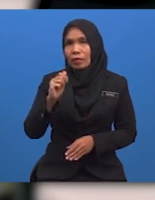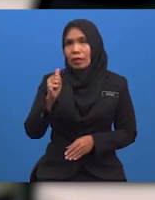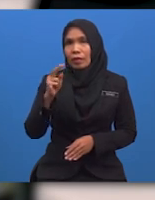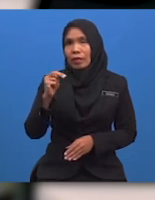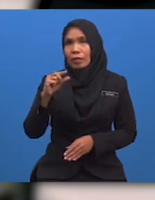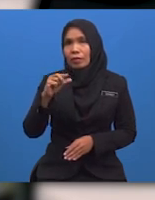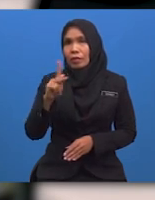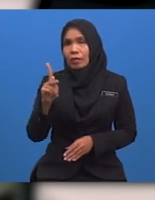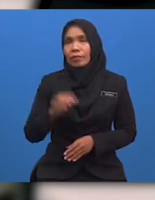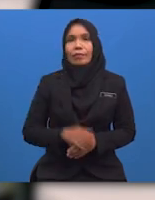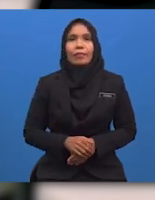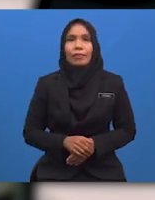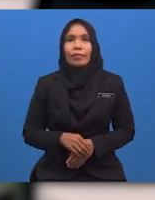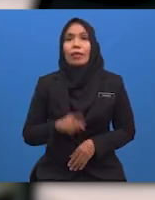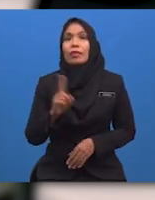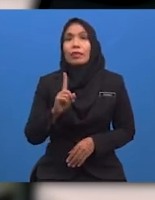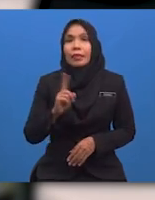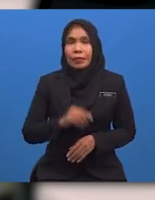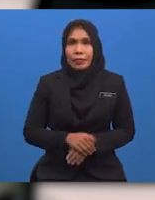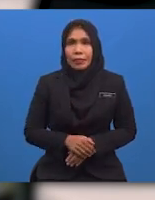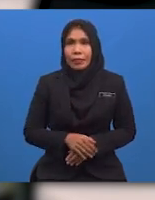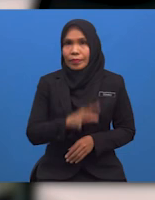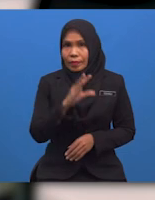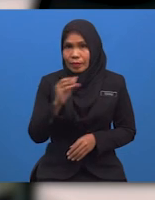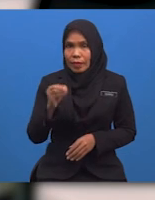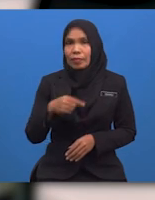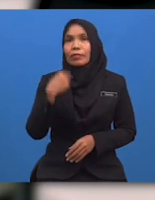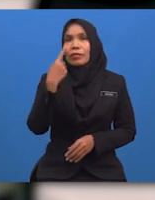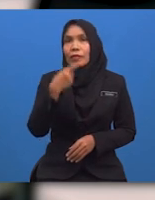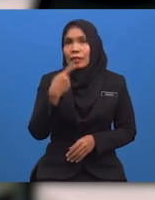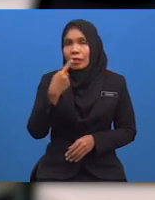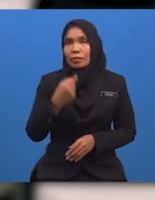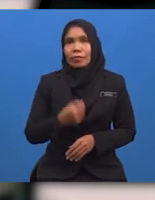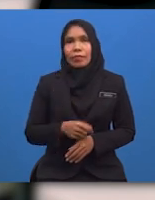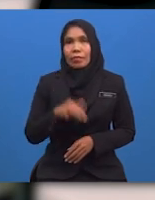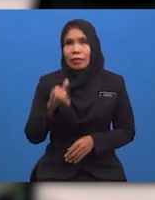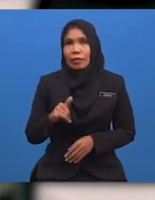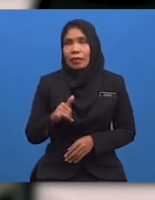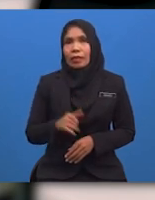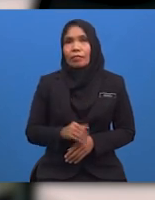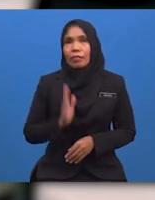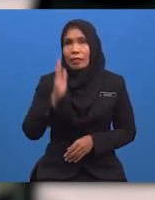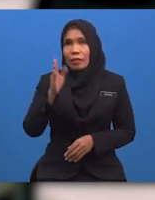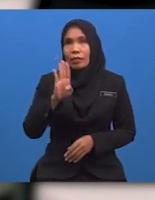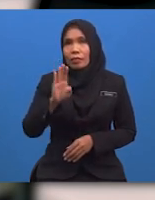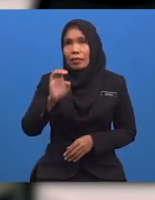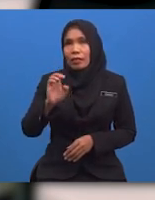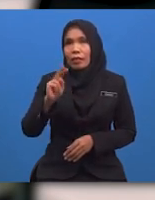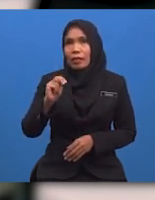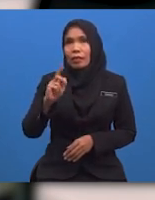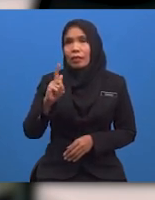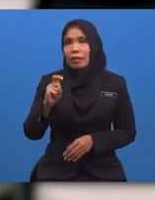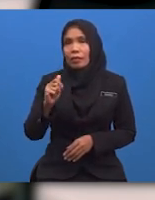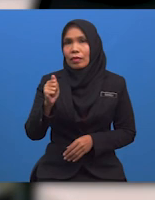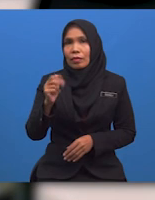manakah ia dibentangkan? Dan siapakah yang membentangkan belanjawan negara